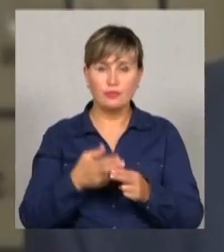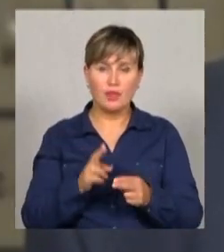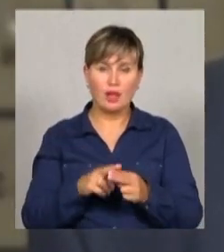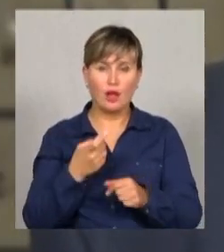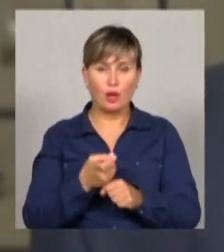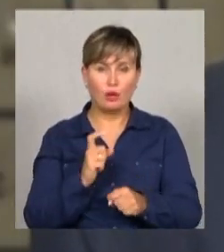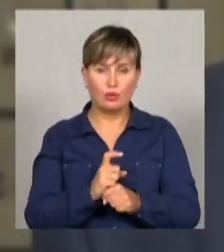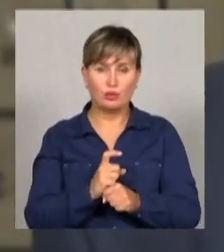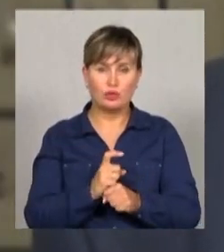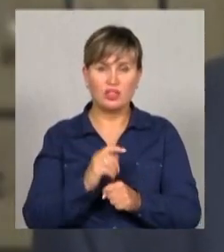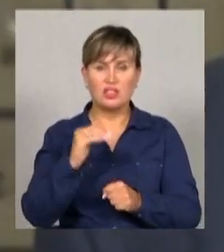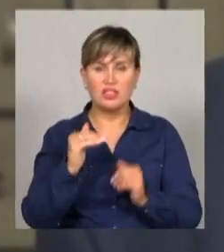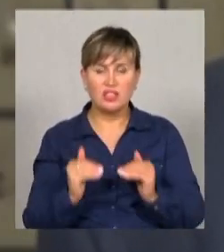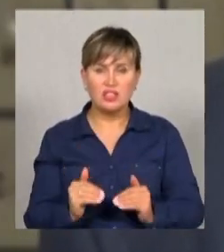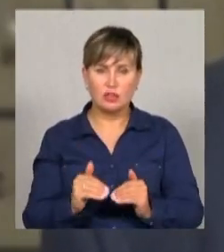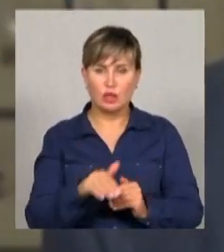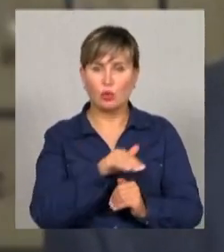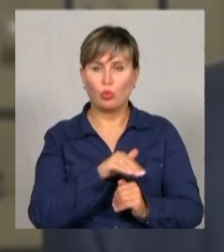очень низкий